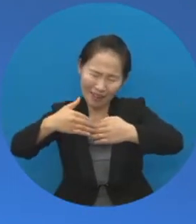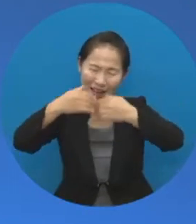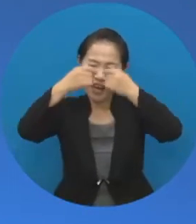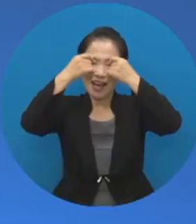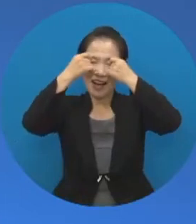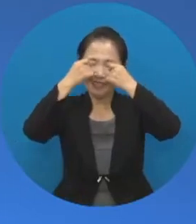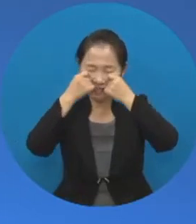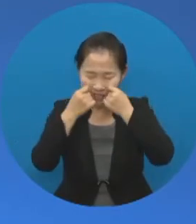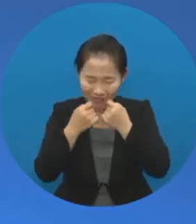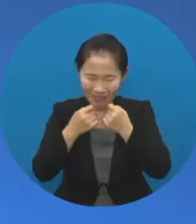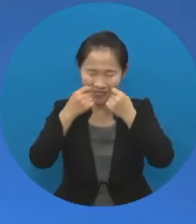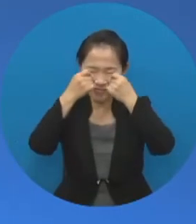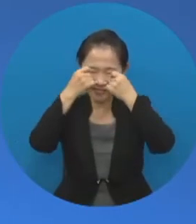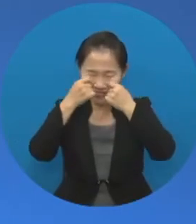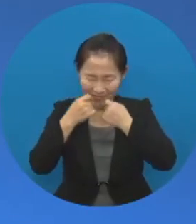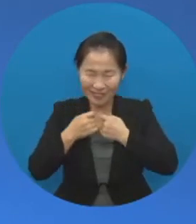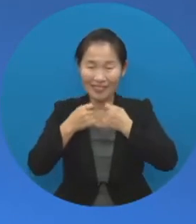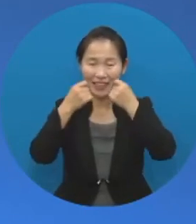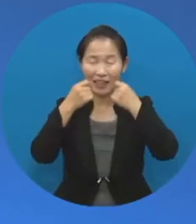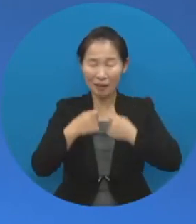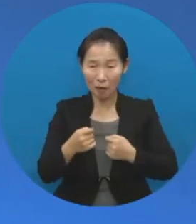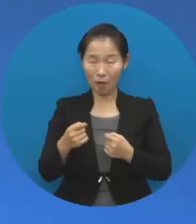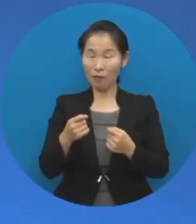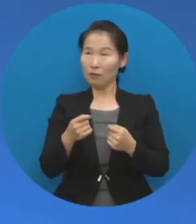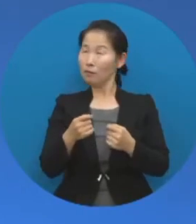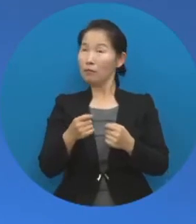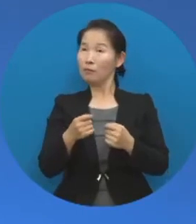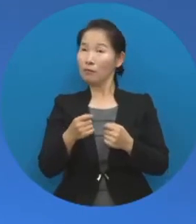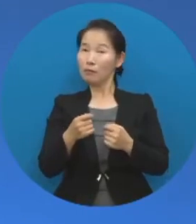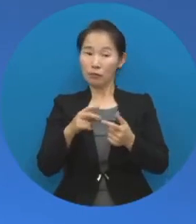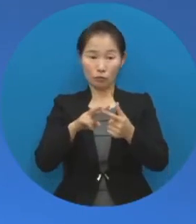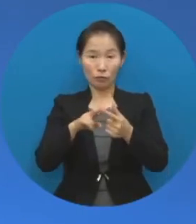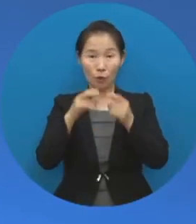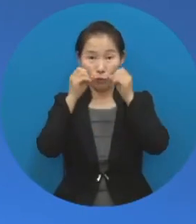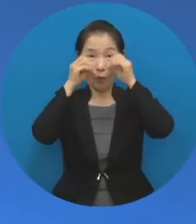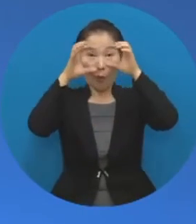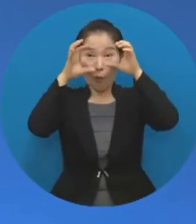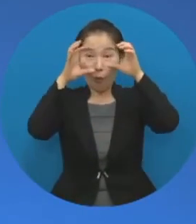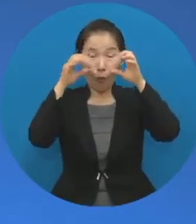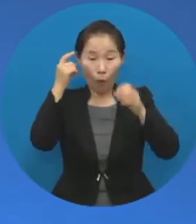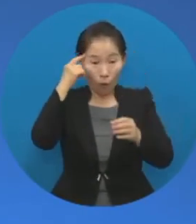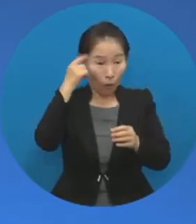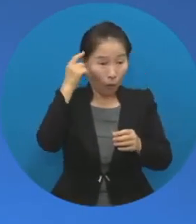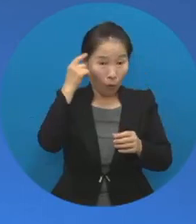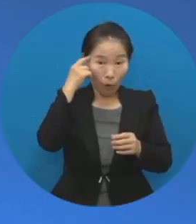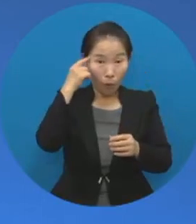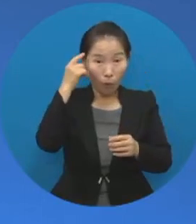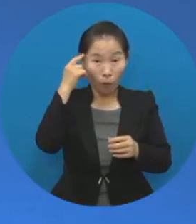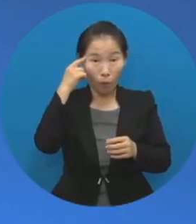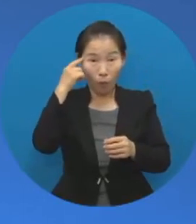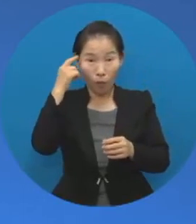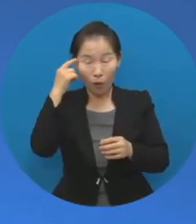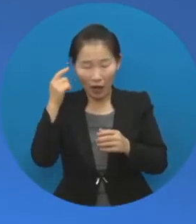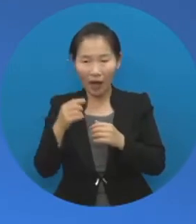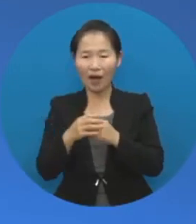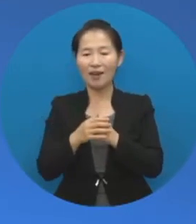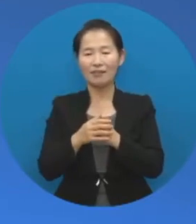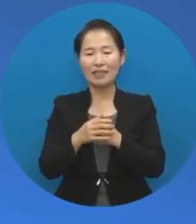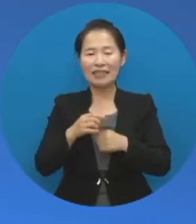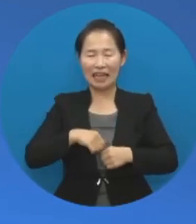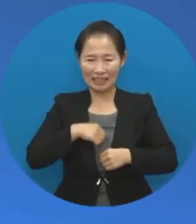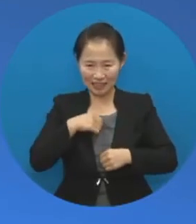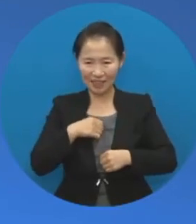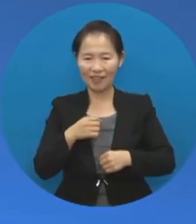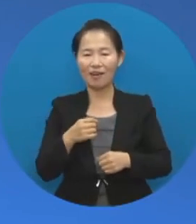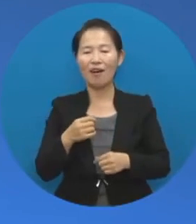울고 우니까 이제 아이들이 너무 깜짝 놀라가지고 엄마 왜 그래 왜 그래 그러는데 제가 엄마가 너무